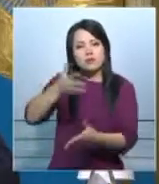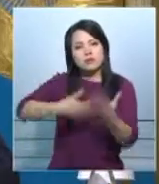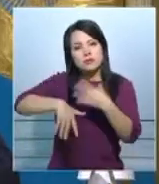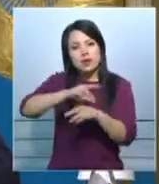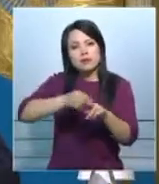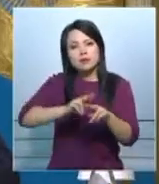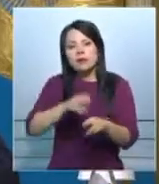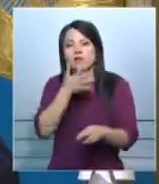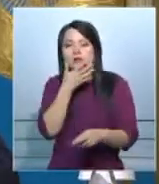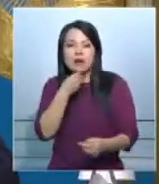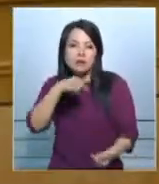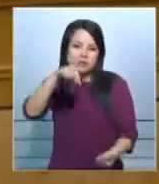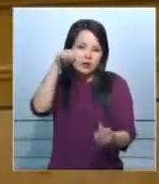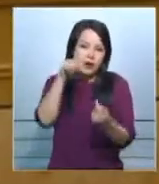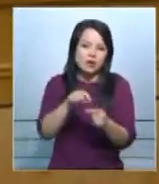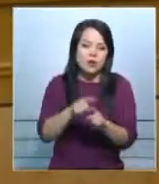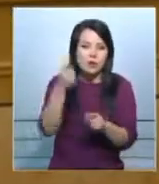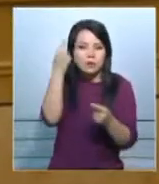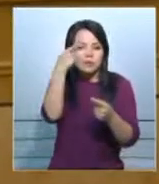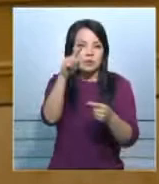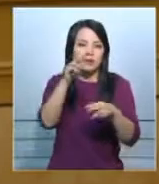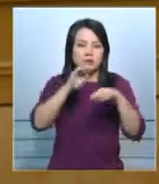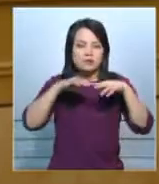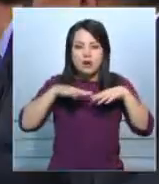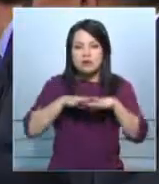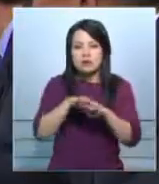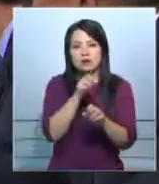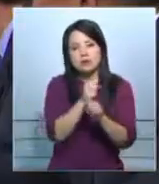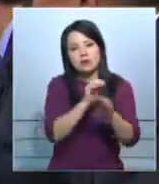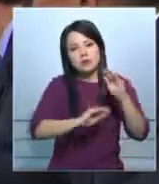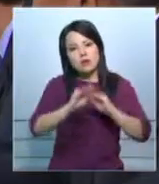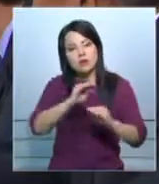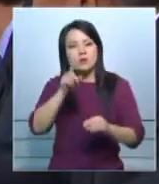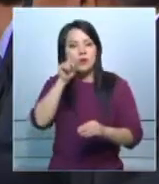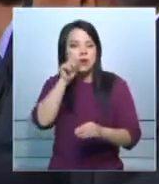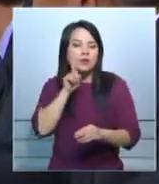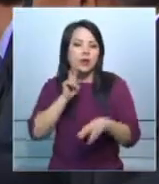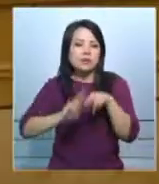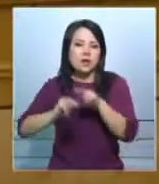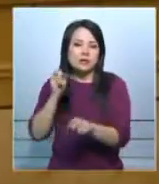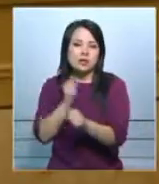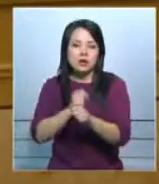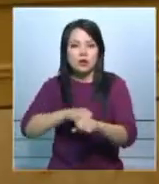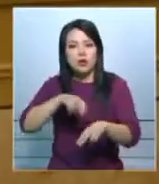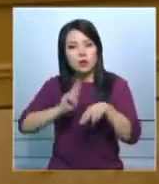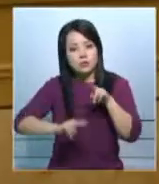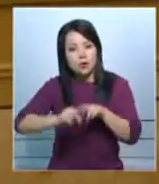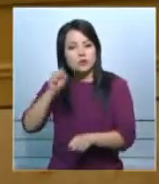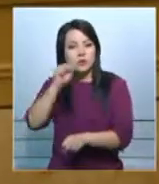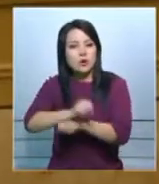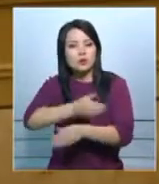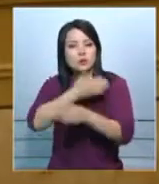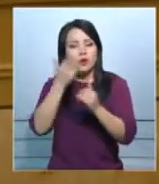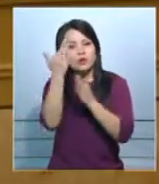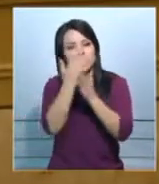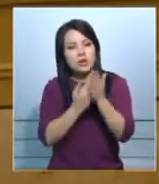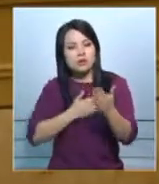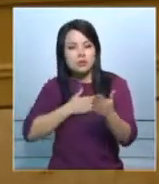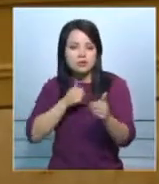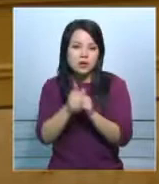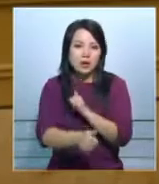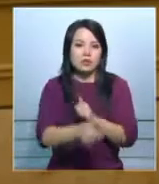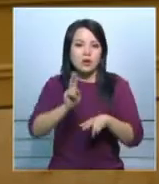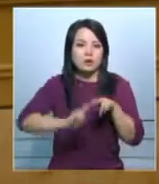ал функционалдық тұрғыдан бәрі ойластырылған әрі ыңғайлы салынуда. Құрылыс кідіріссіз, тіпті кестеден оза жүргізіліп